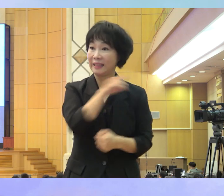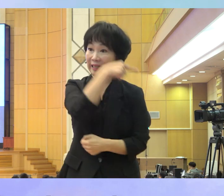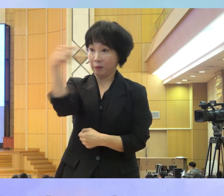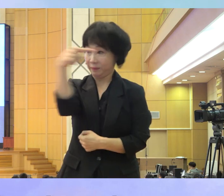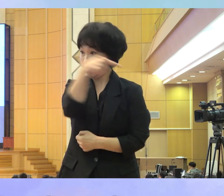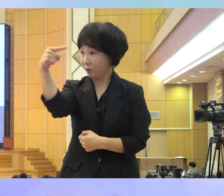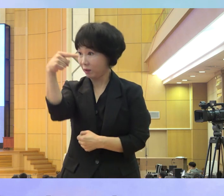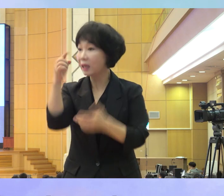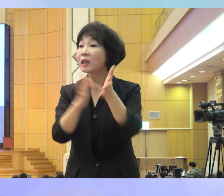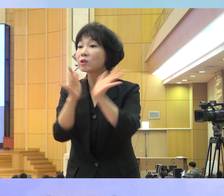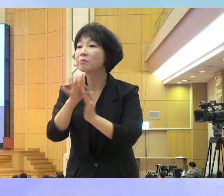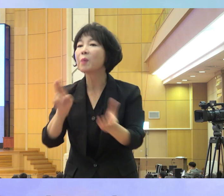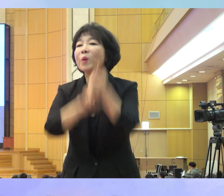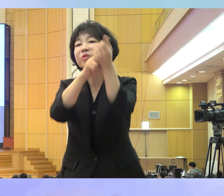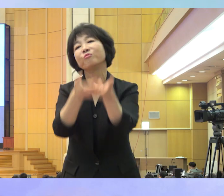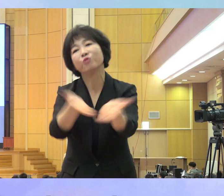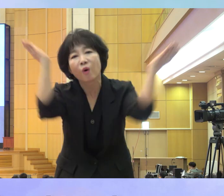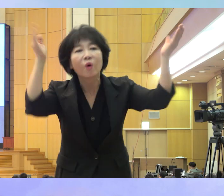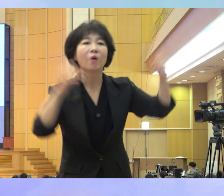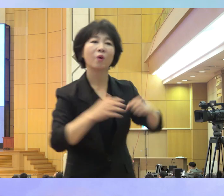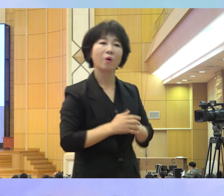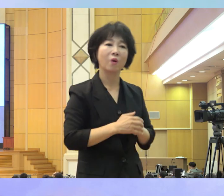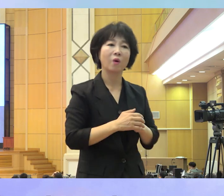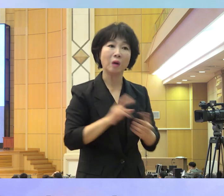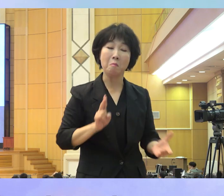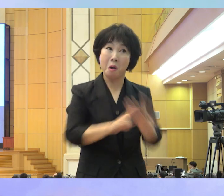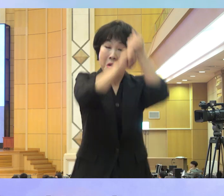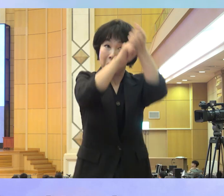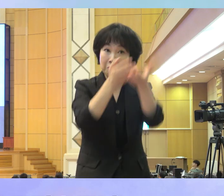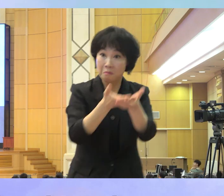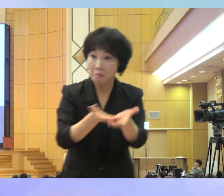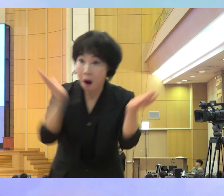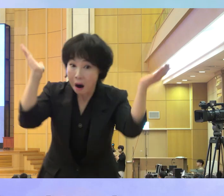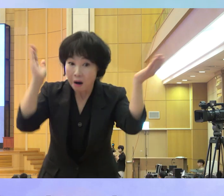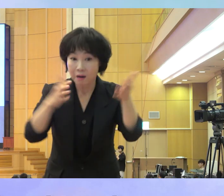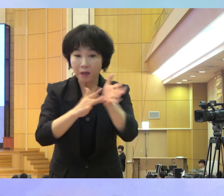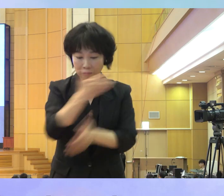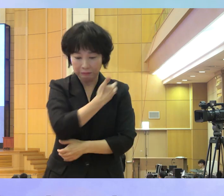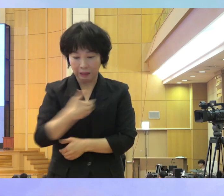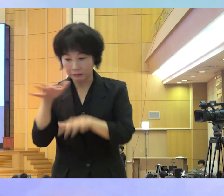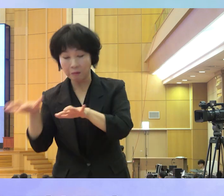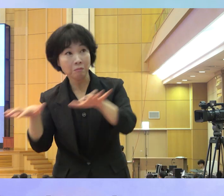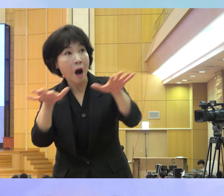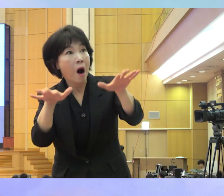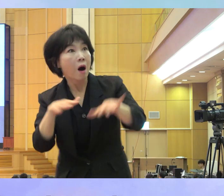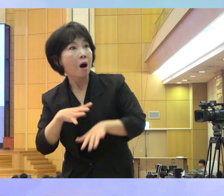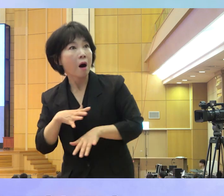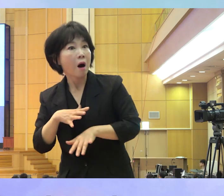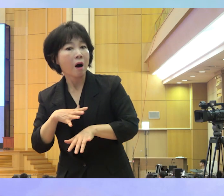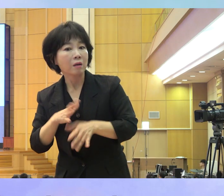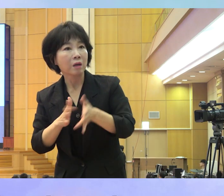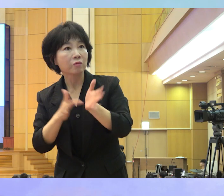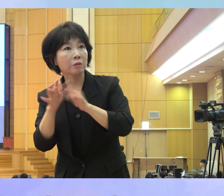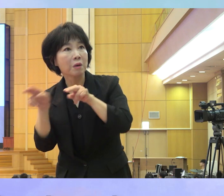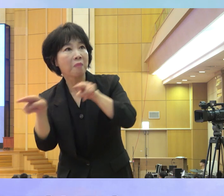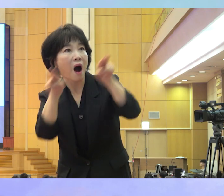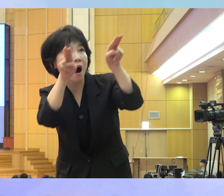번째 표적인데, 이 표적을 통해서 제자들이 예수님을 믿더라